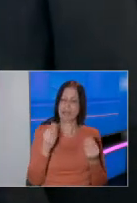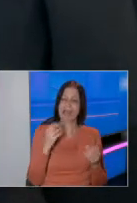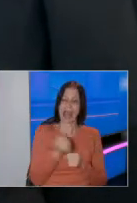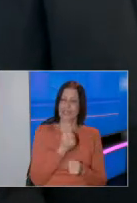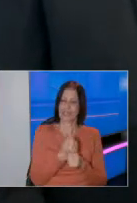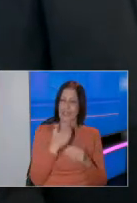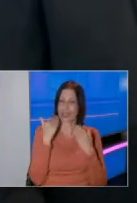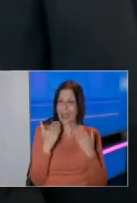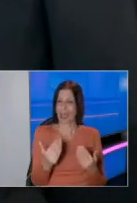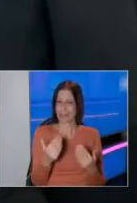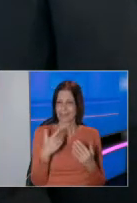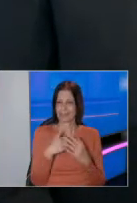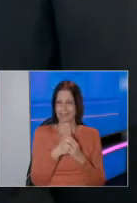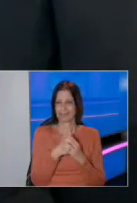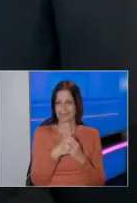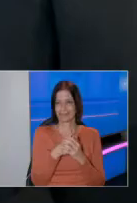תודה רבה.